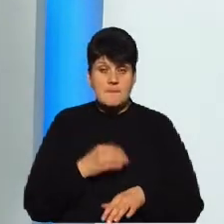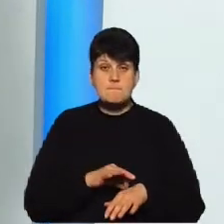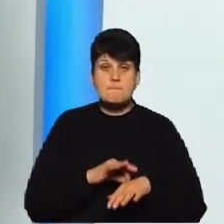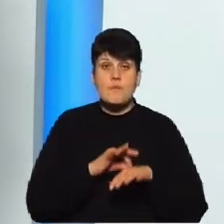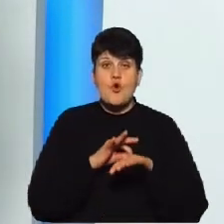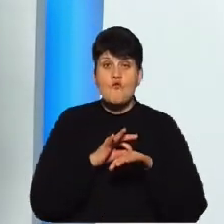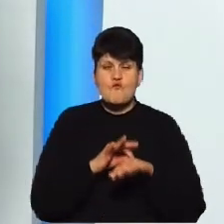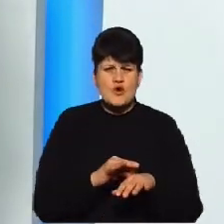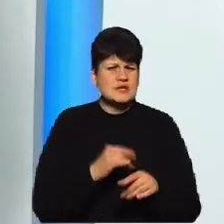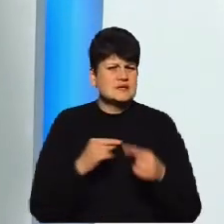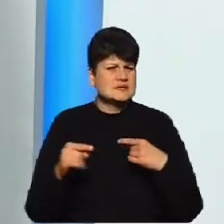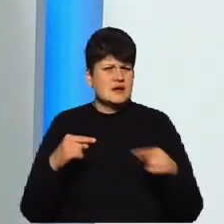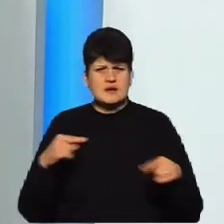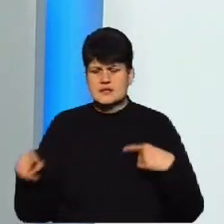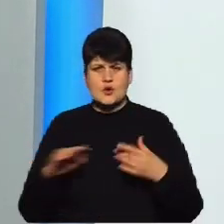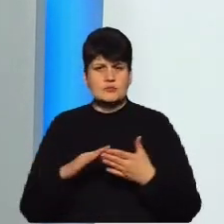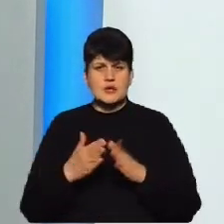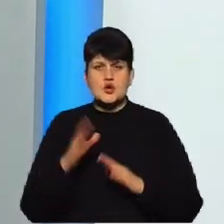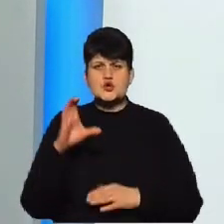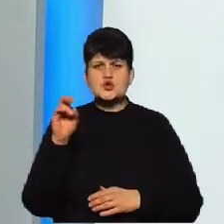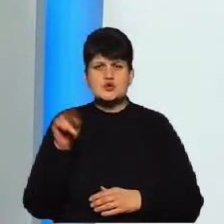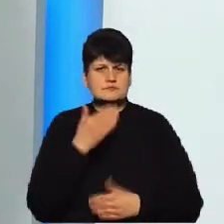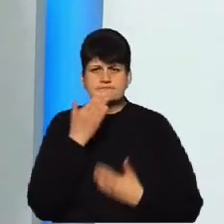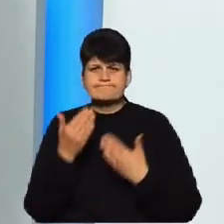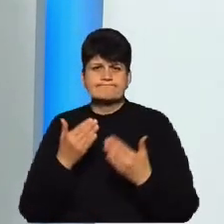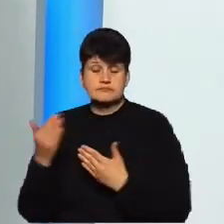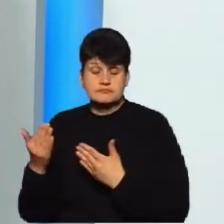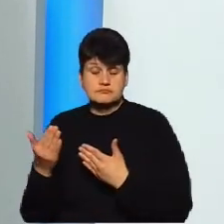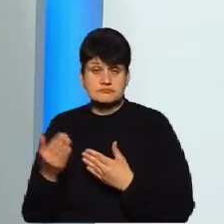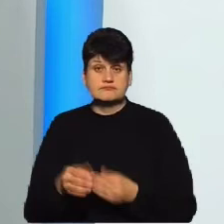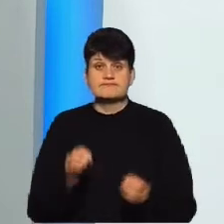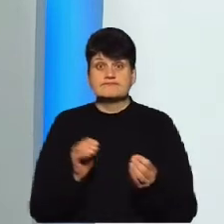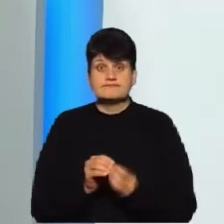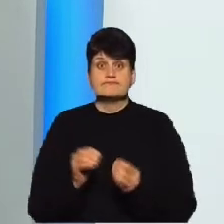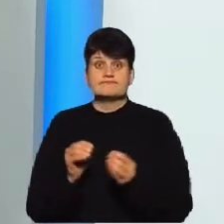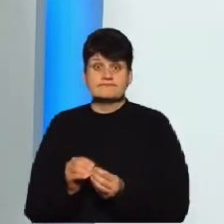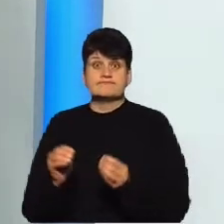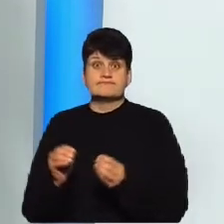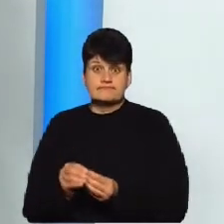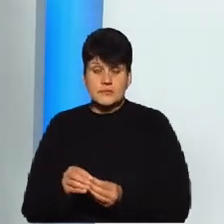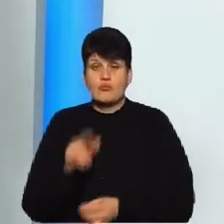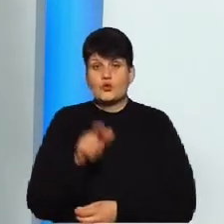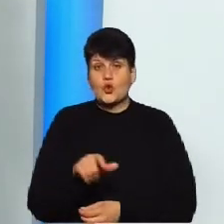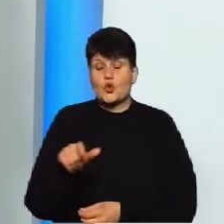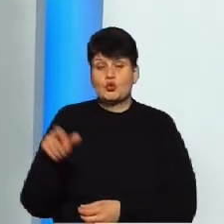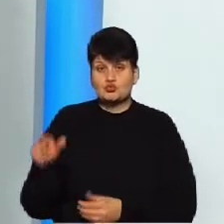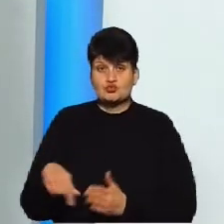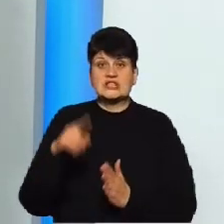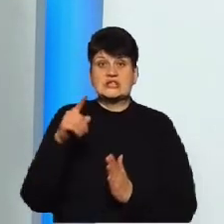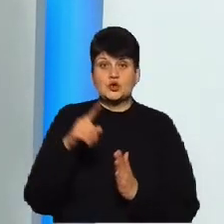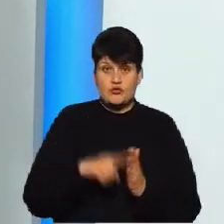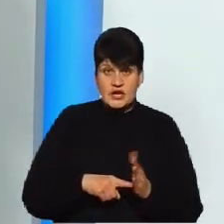яких обставин соцдослідження, то тенденція зберігається, що люди довіряють місцевій